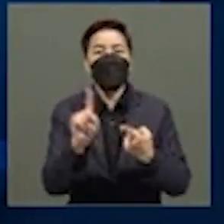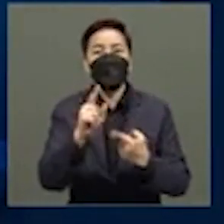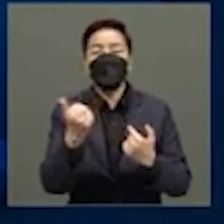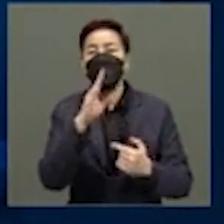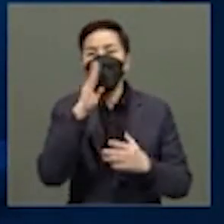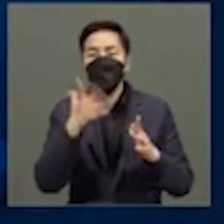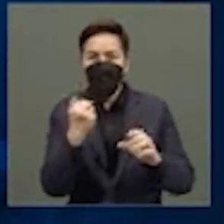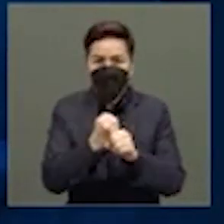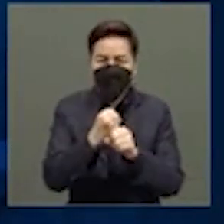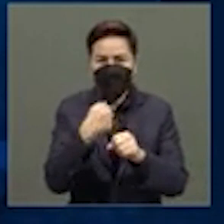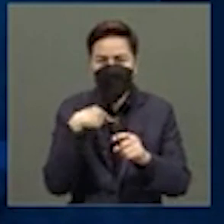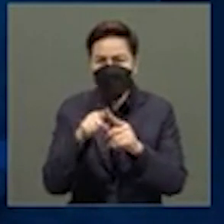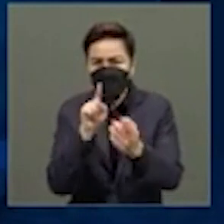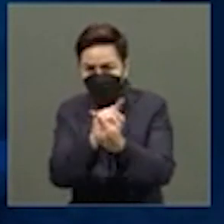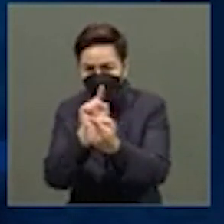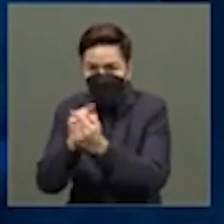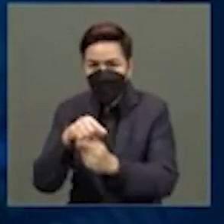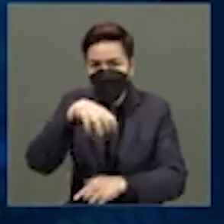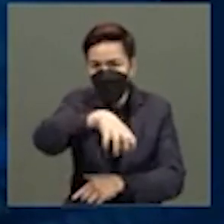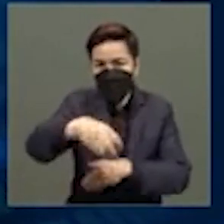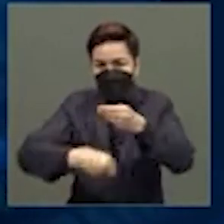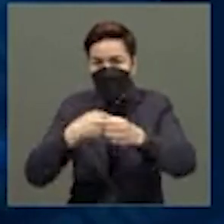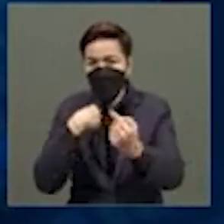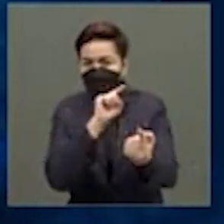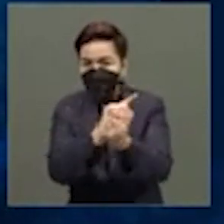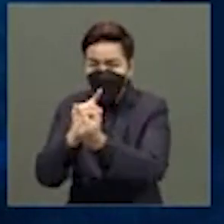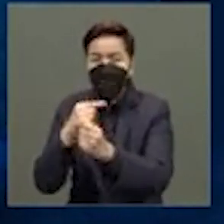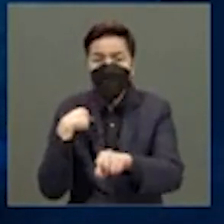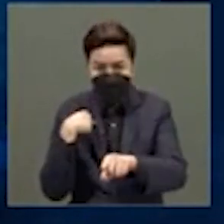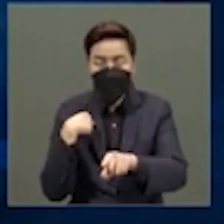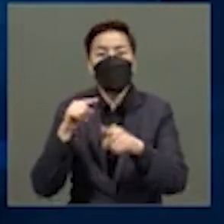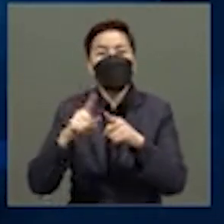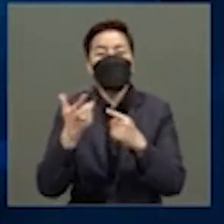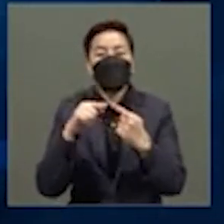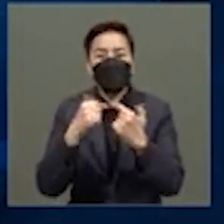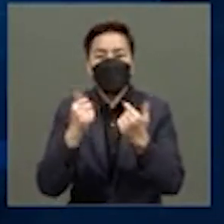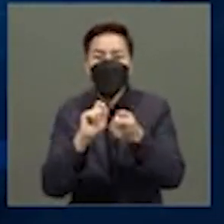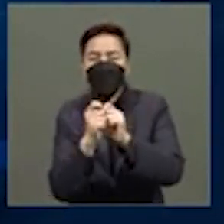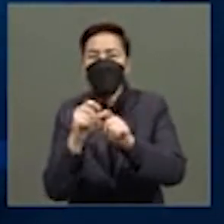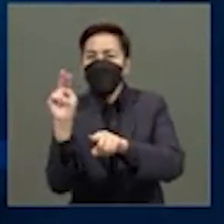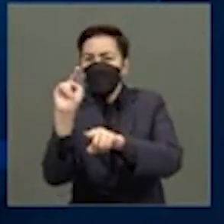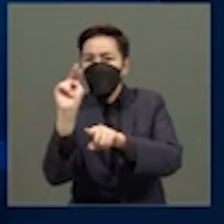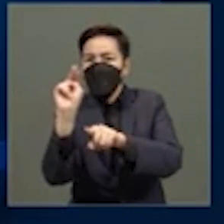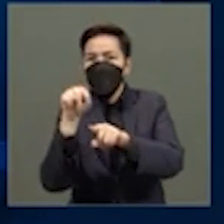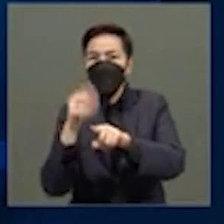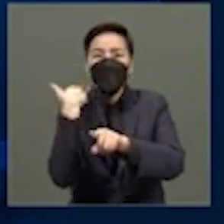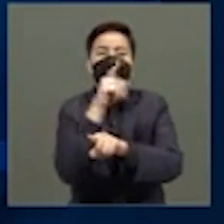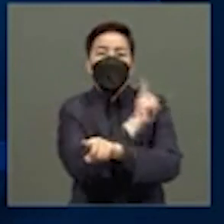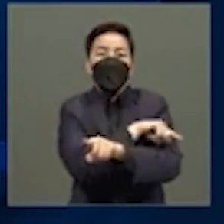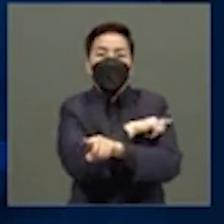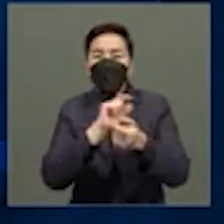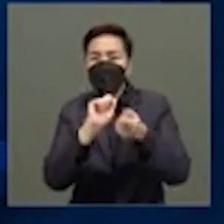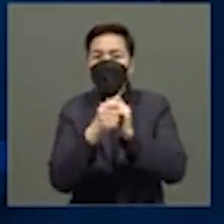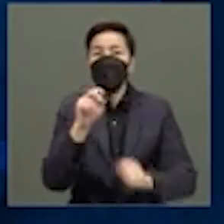ายังแอคทีฟค่ะยังมีการพบรายงานอย่างต่อเนื่องก็จะยังปรับเป็นสีน้ำเงินนะคะจากสีขาวเปลี่ยนเป็นสีน้ำ